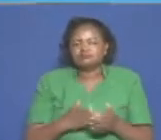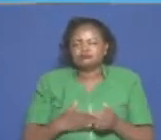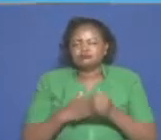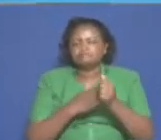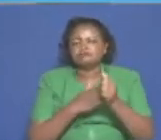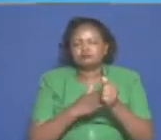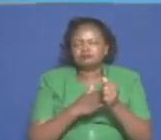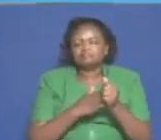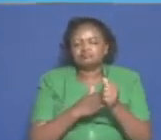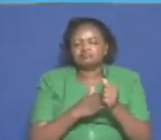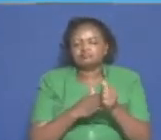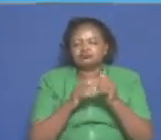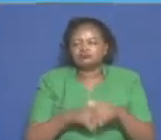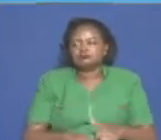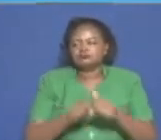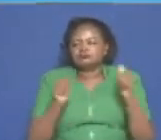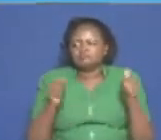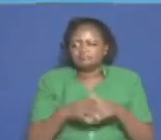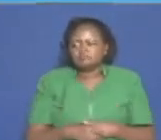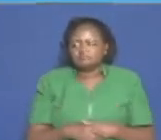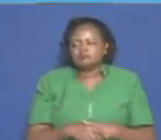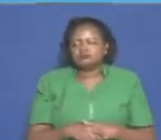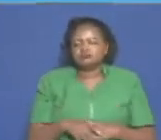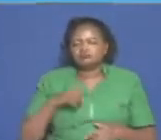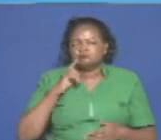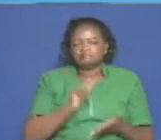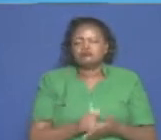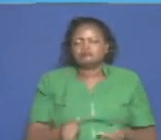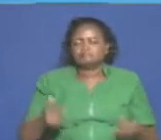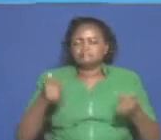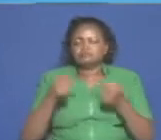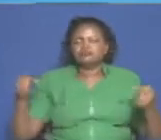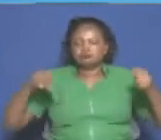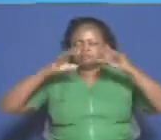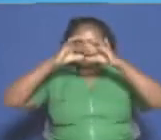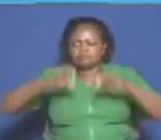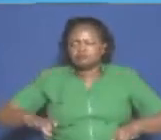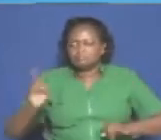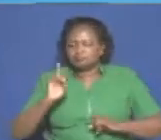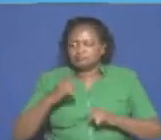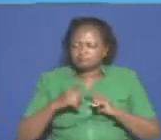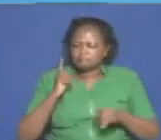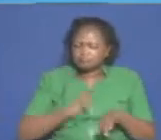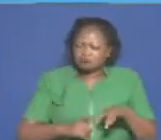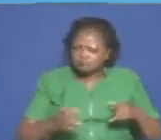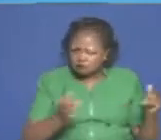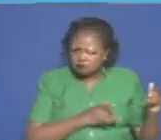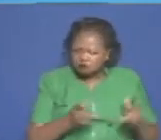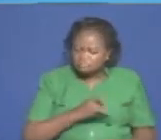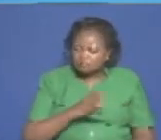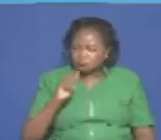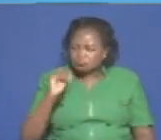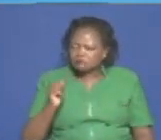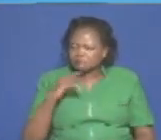mashinani. Na unapata kwamba kwa njia moja ama nyingine, sisemi kwamba napinga ugatuzi, nikiangalia wawakilishi wa wadi vile ambavyo